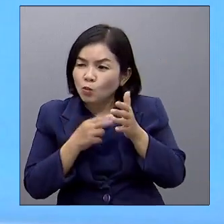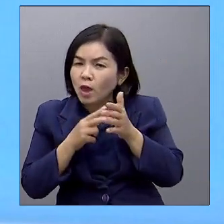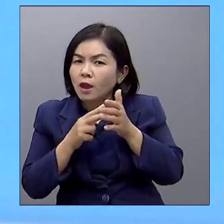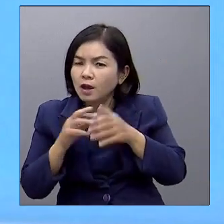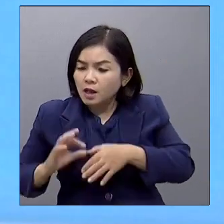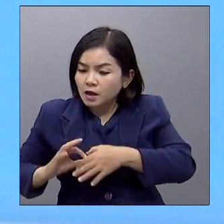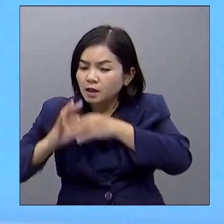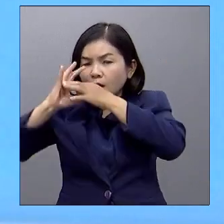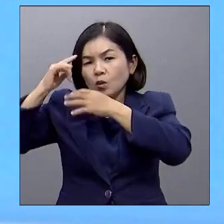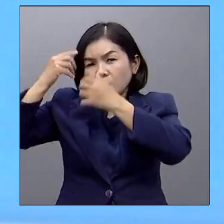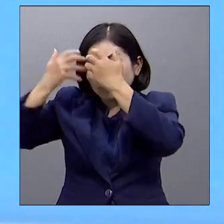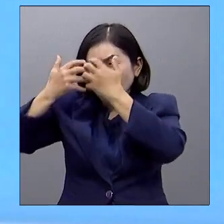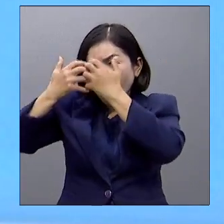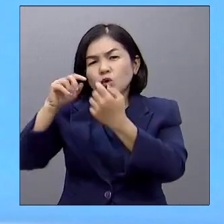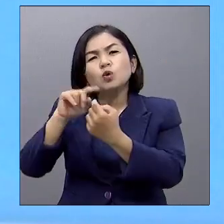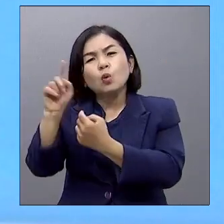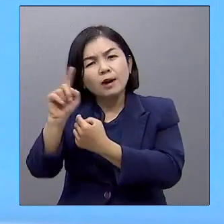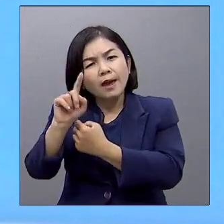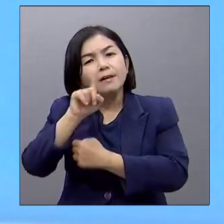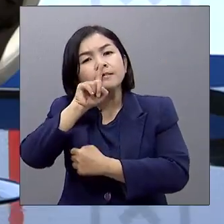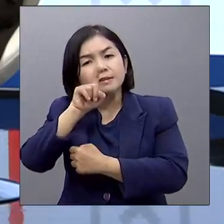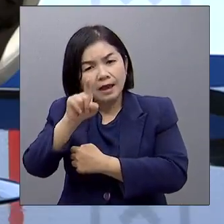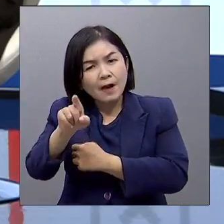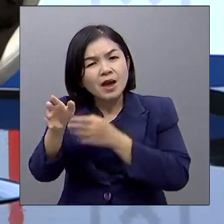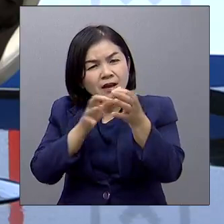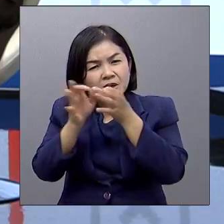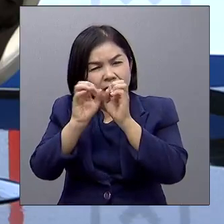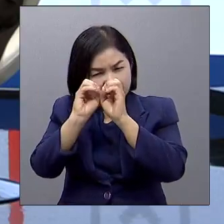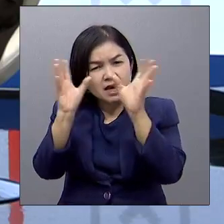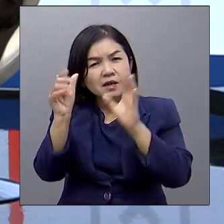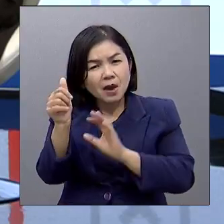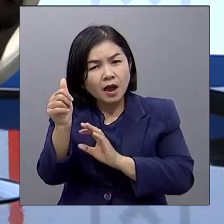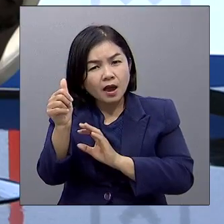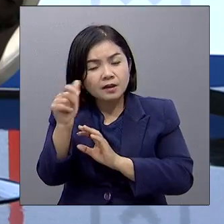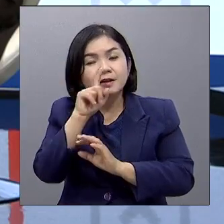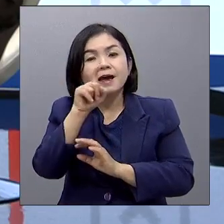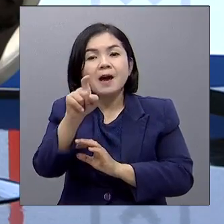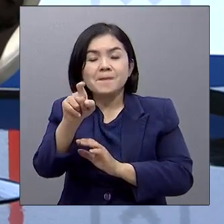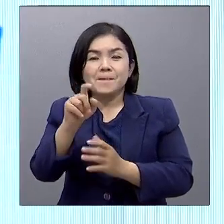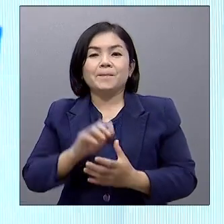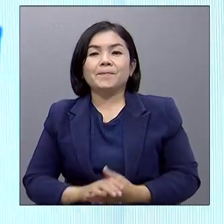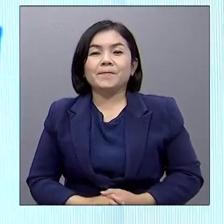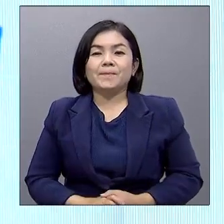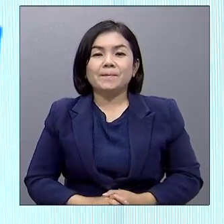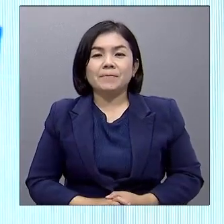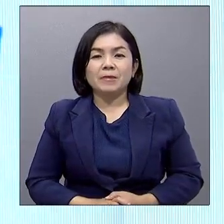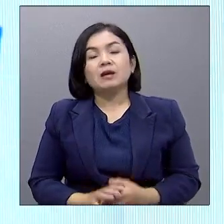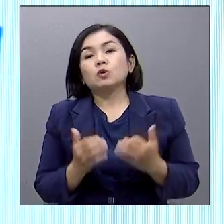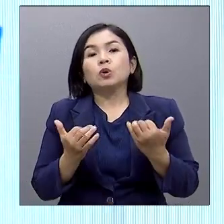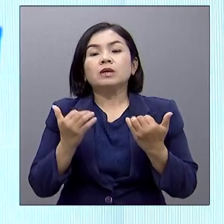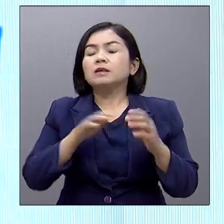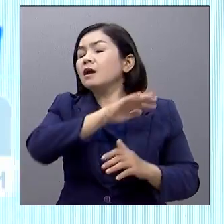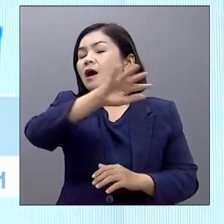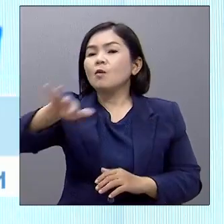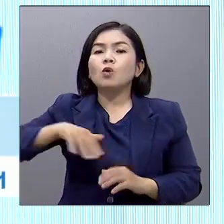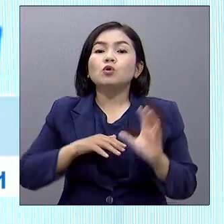ปัญญาหอวพัฒนาการทดานสมองของน้น้ยัไบ้างอธιบให้เข้าใจนินึงคะจานงายๆนะครับก็คือว่า สิ่มชวตทก